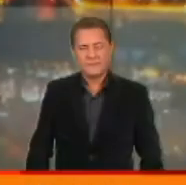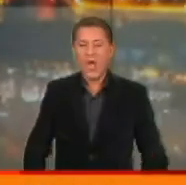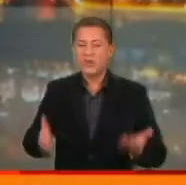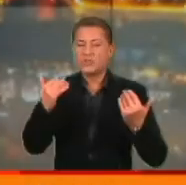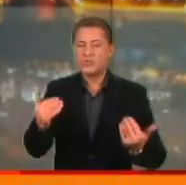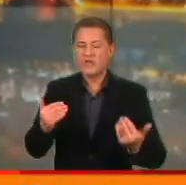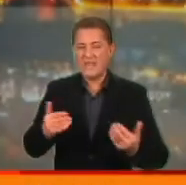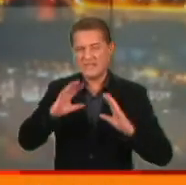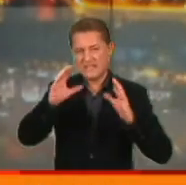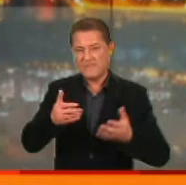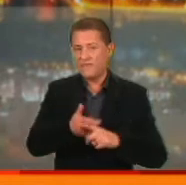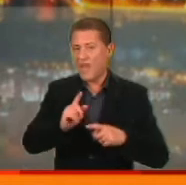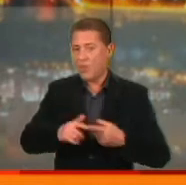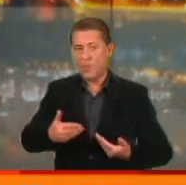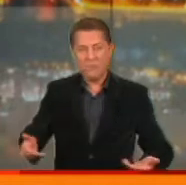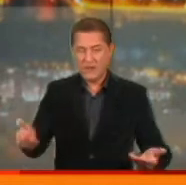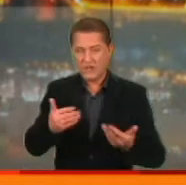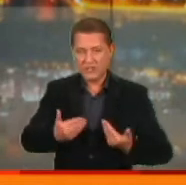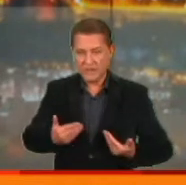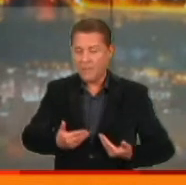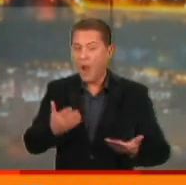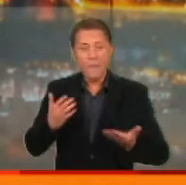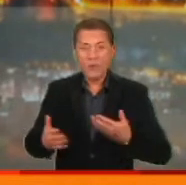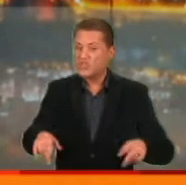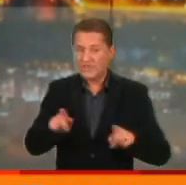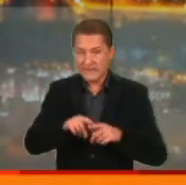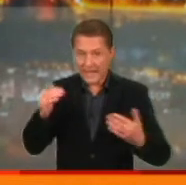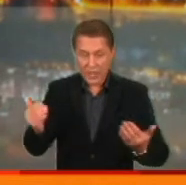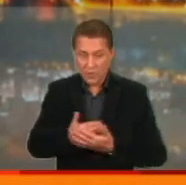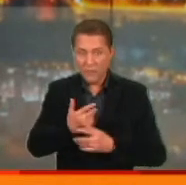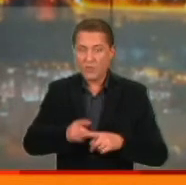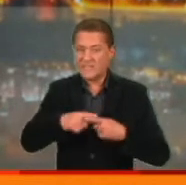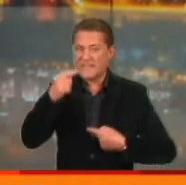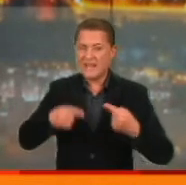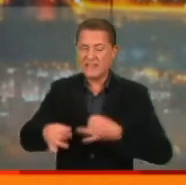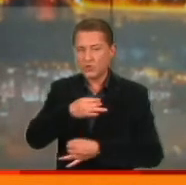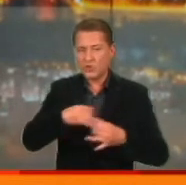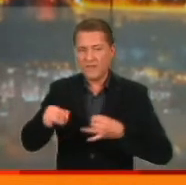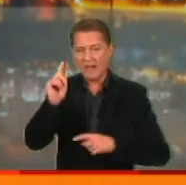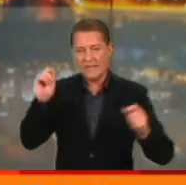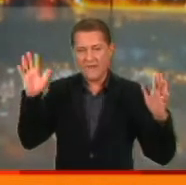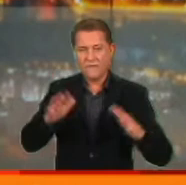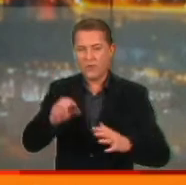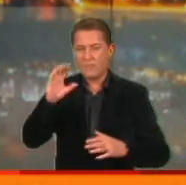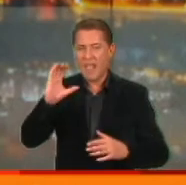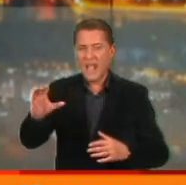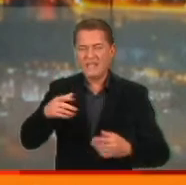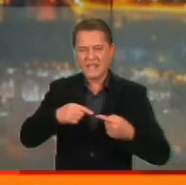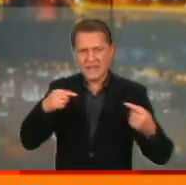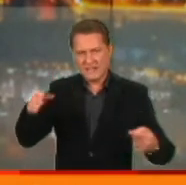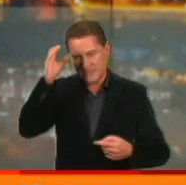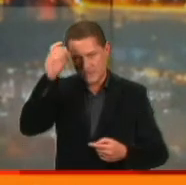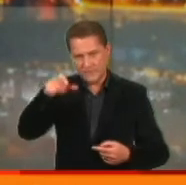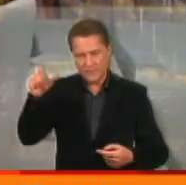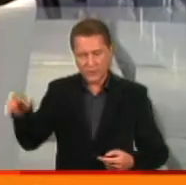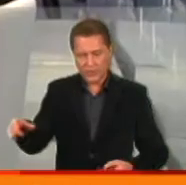Сучасний світ, у якому ми живемо, а може він не такий вже й новий, про це дискутували на форумі ЄС економісти, філософи і